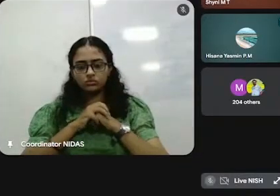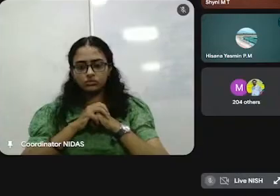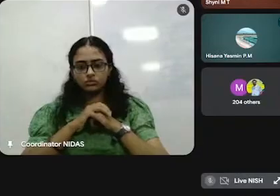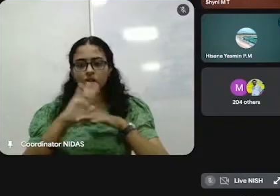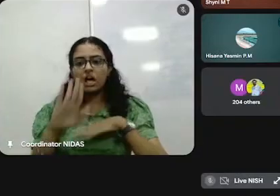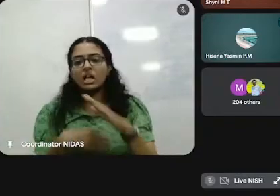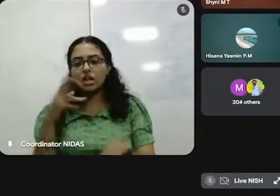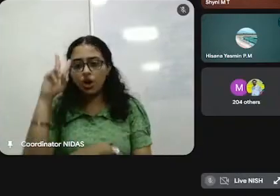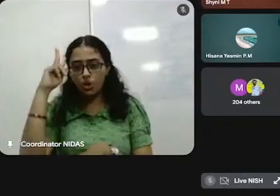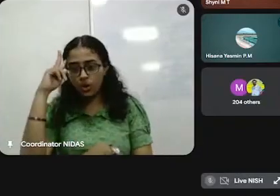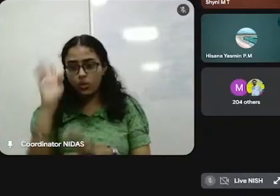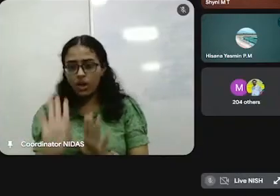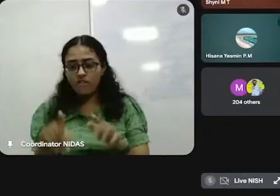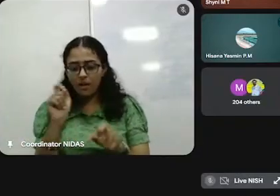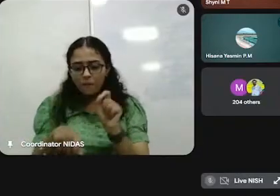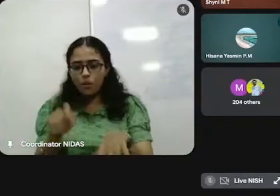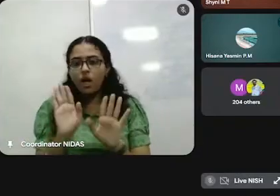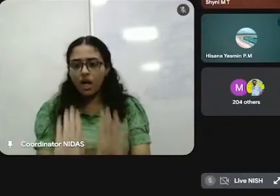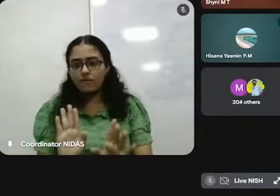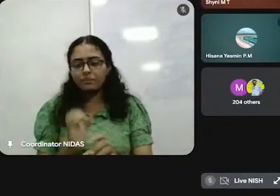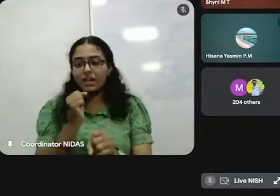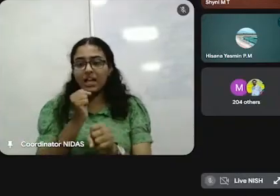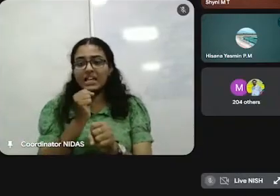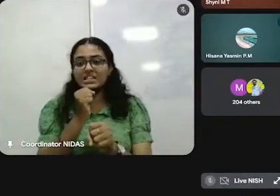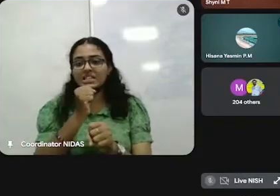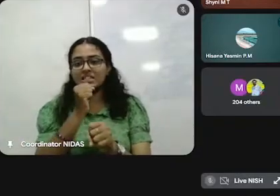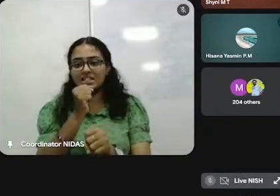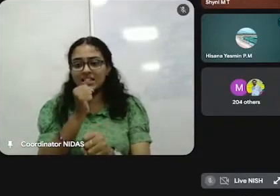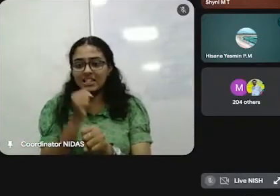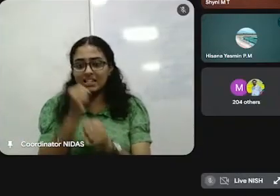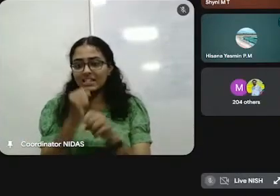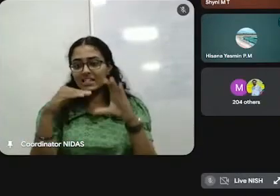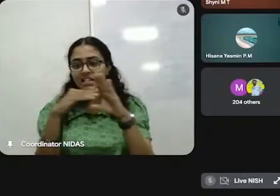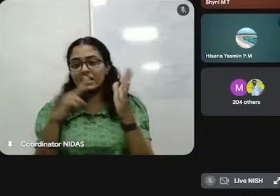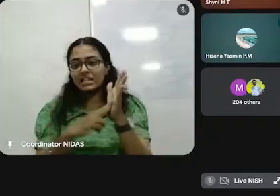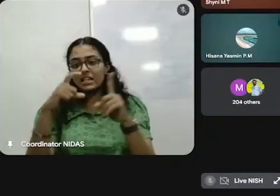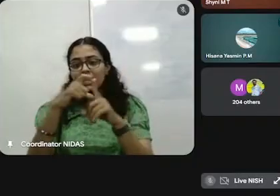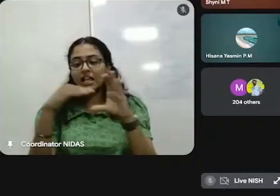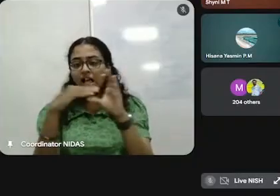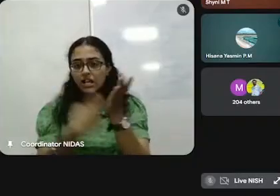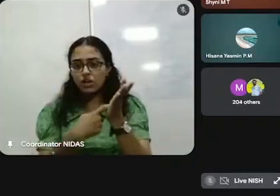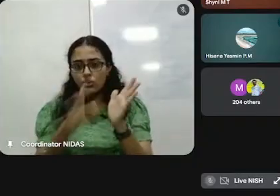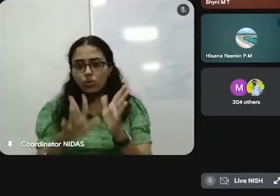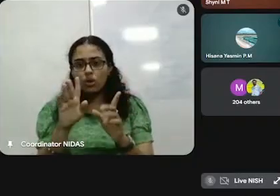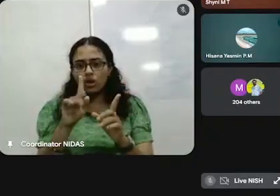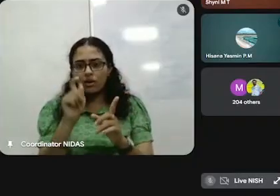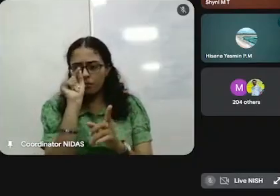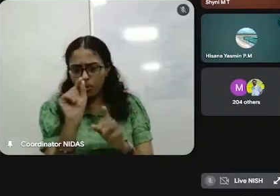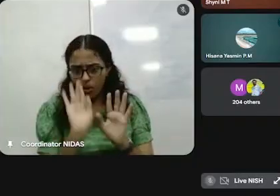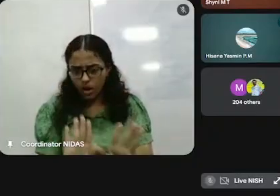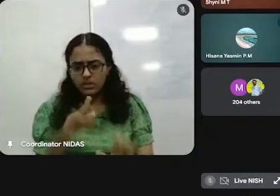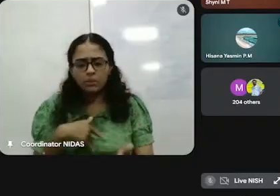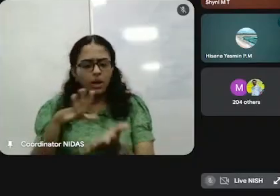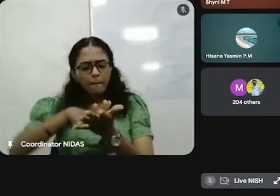മറ്റൊരു ചോദ്യം നമുക്ക് ചാറ്റ് ബോക്സിൽ വന്നത് ജെൻഡർ ഒരു ഫാക്ടർ ആണോ എന്നുള്ളതാണ്. നമ്മൾ പഠനപ്രകാരം നോക്കുമ്പോൾ